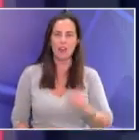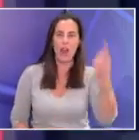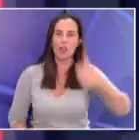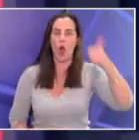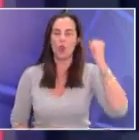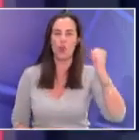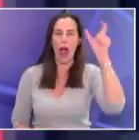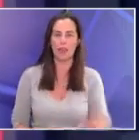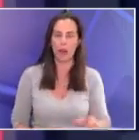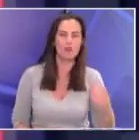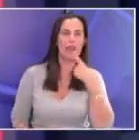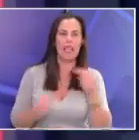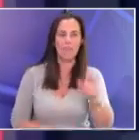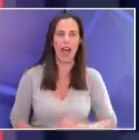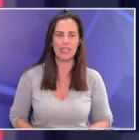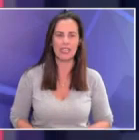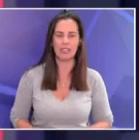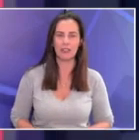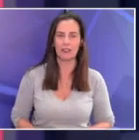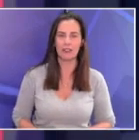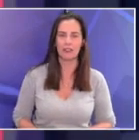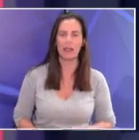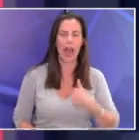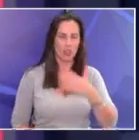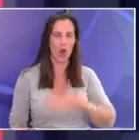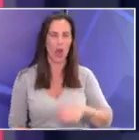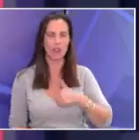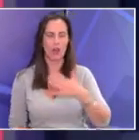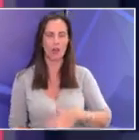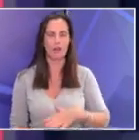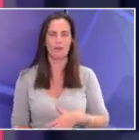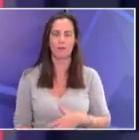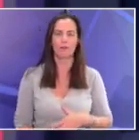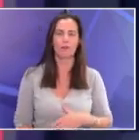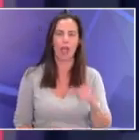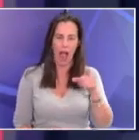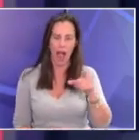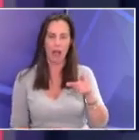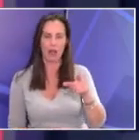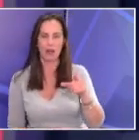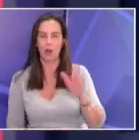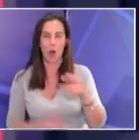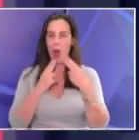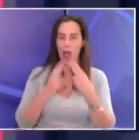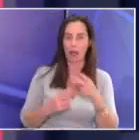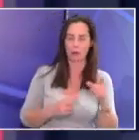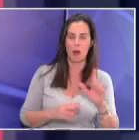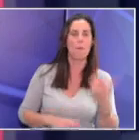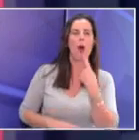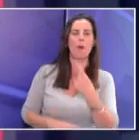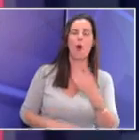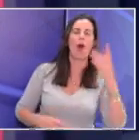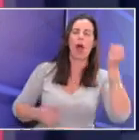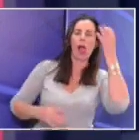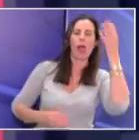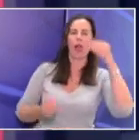ראש אכ"א לשעבר, שתגיד דבר כזה? אני רוצה לשאול אותך שאלה, את חושבת... עכשיו הוא לא היה לו מה להגיד, אז מה הוא אמר, הוא